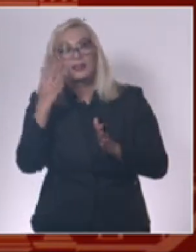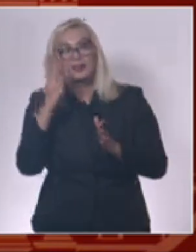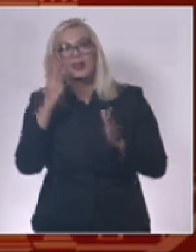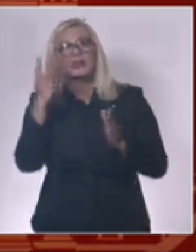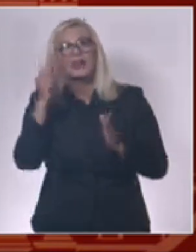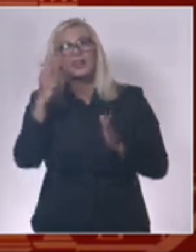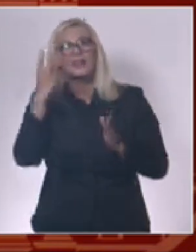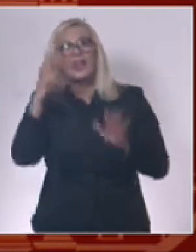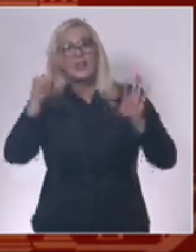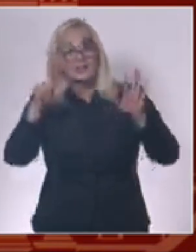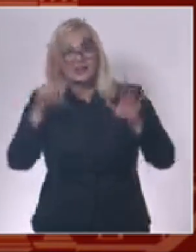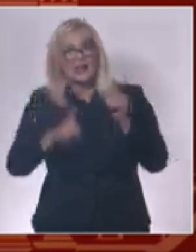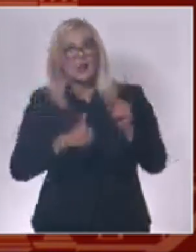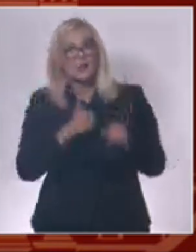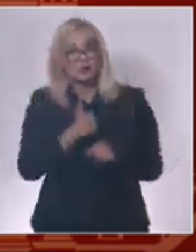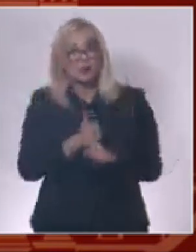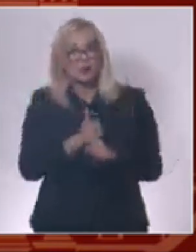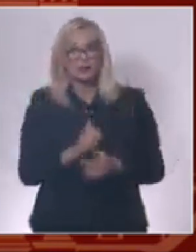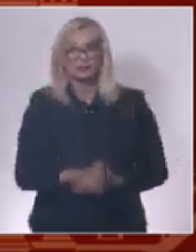24-27, односно